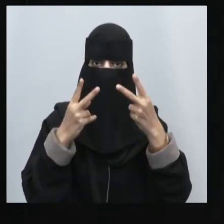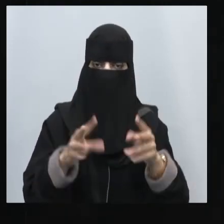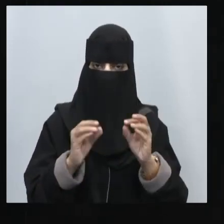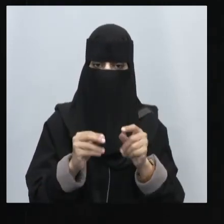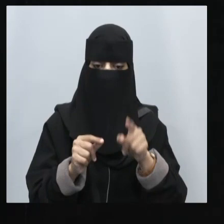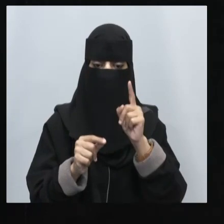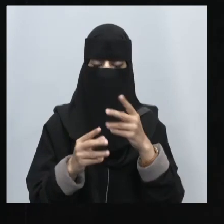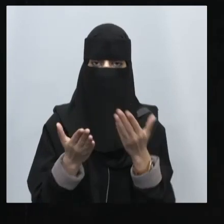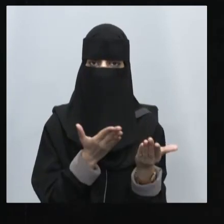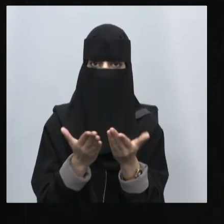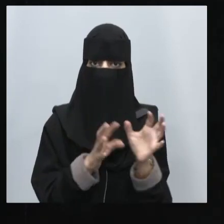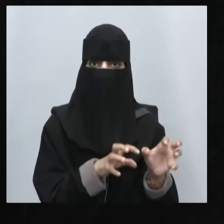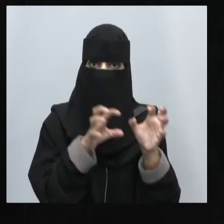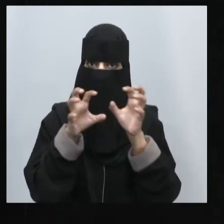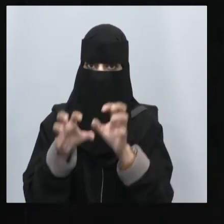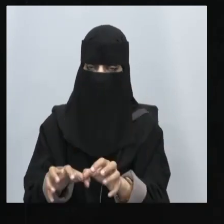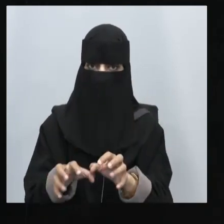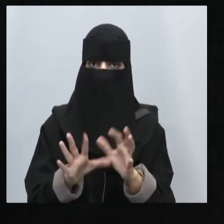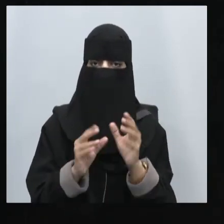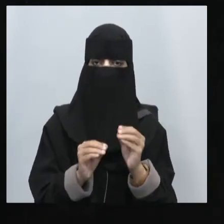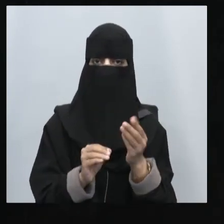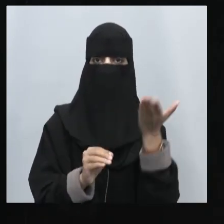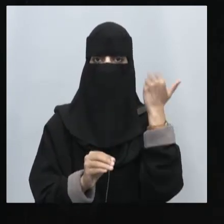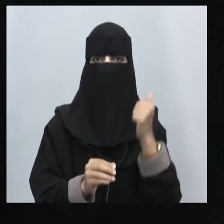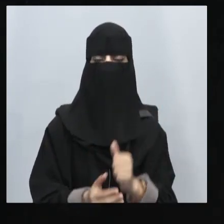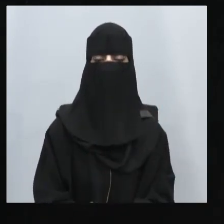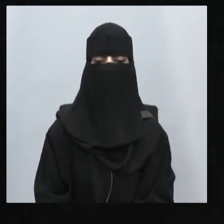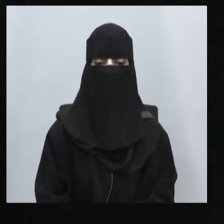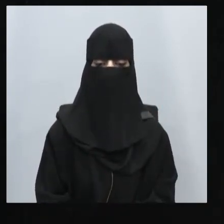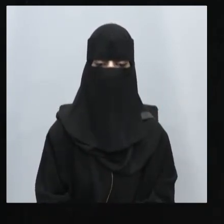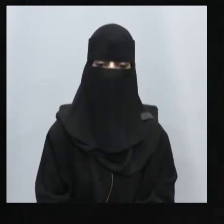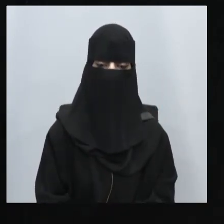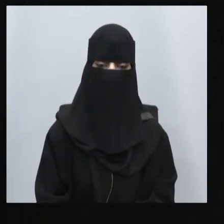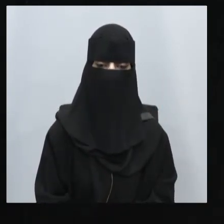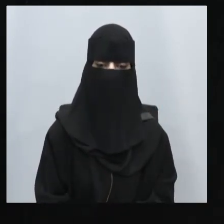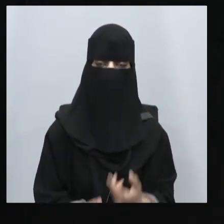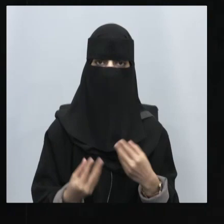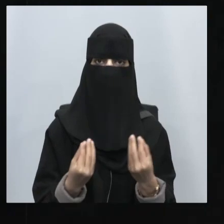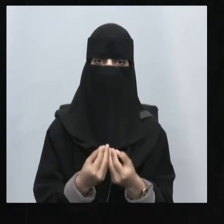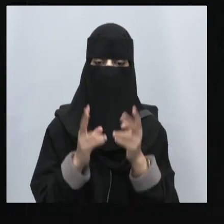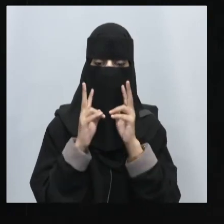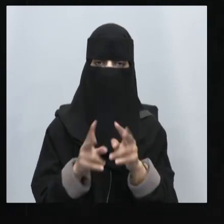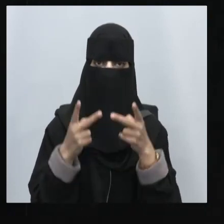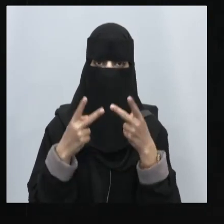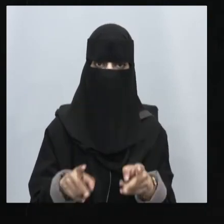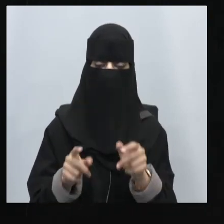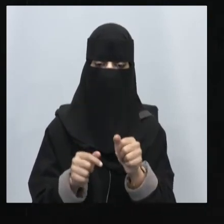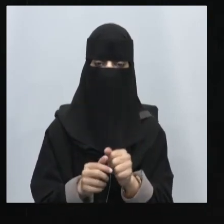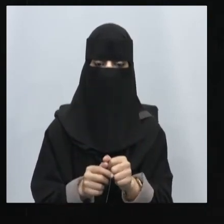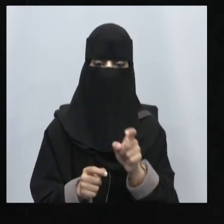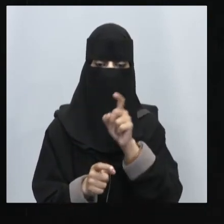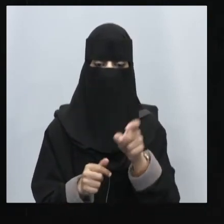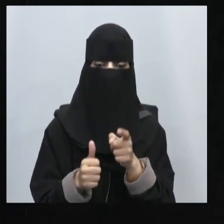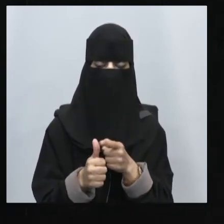نبدا بمراجعه سريعه لدرسنا في الحصه الماضيه ابدا سويا طلابي وطالباتي